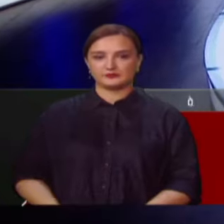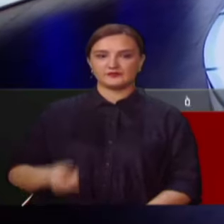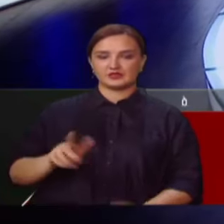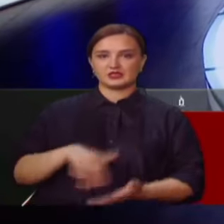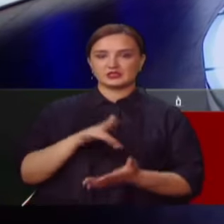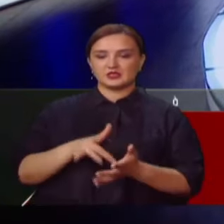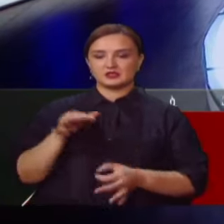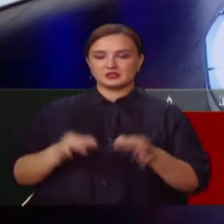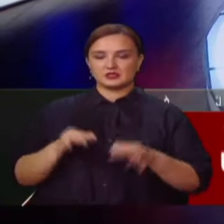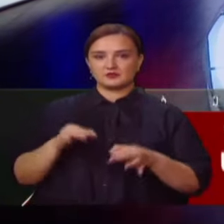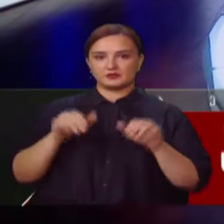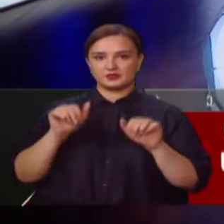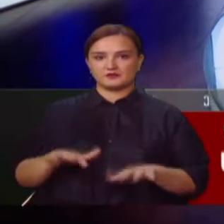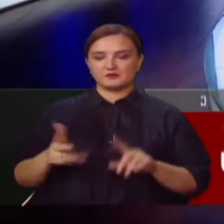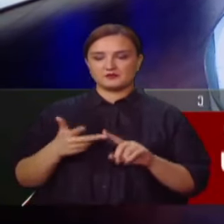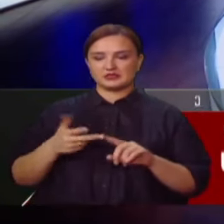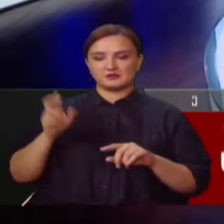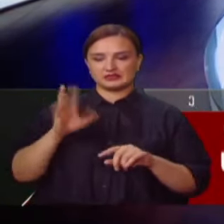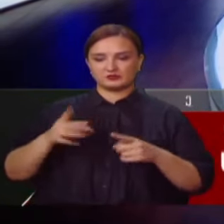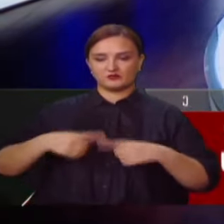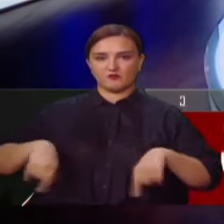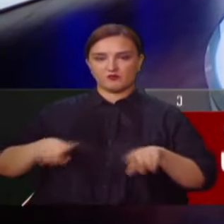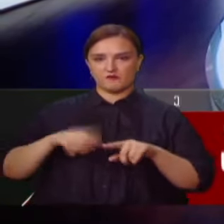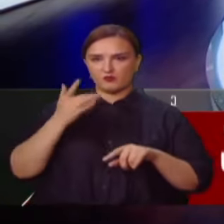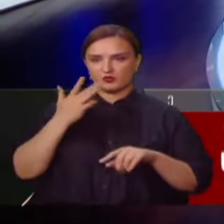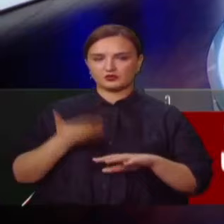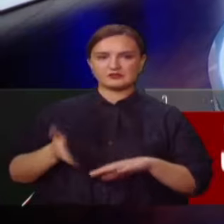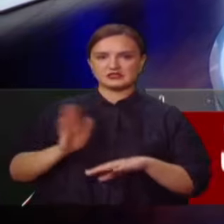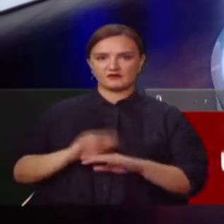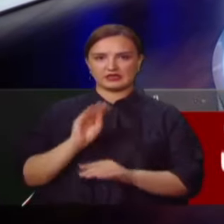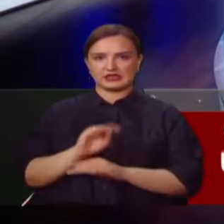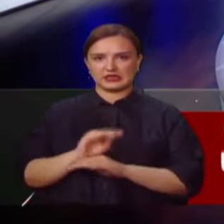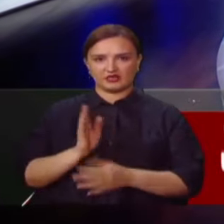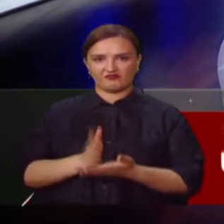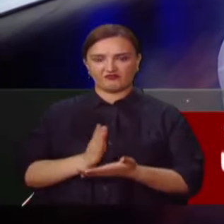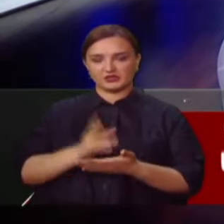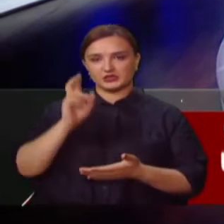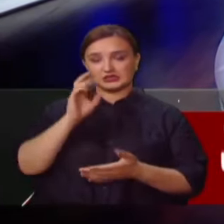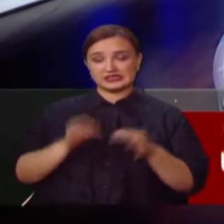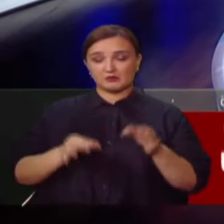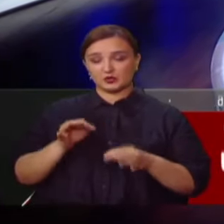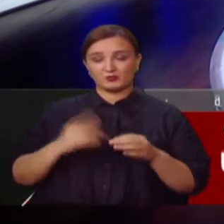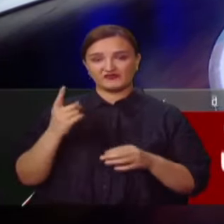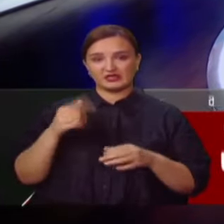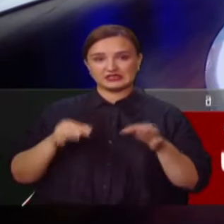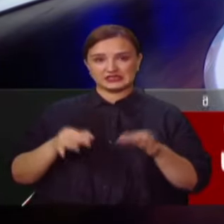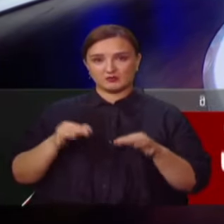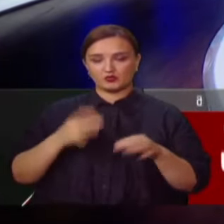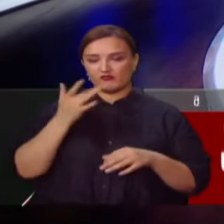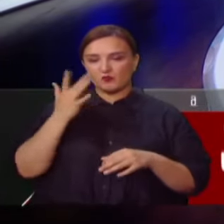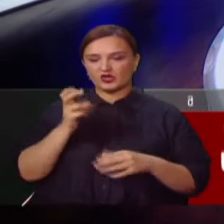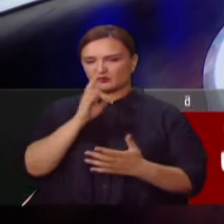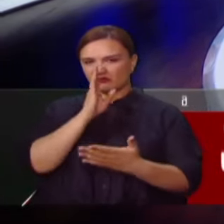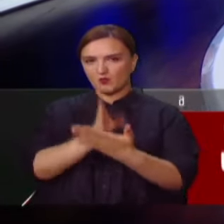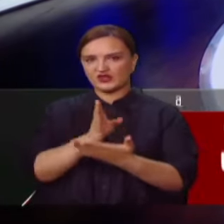საქალაქო სასამართლოს გადაწყვეტილება მესამე სექტორში და პოლიტიკურ წრეებში მწვავე კრიტიკის საგანი ხდება. სასამართლოს პირველ ინსტანციას პოლიტიკურად